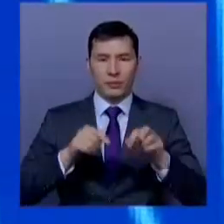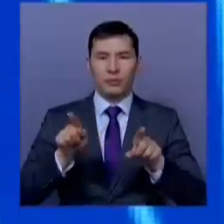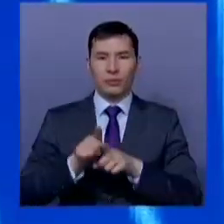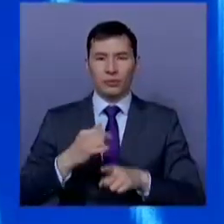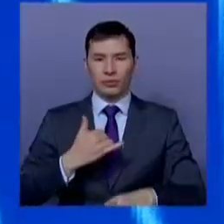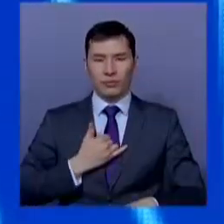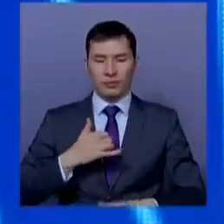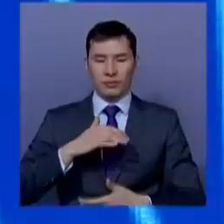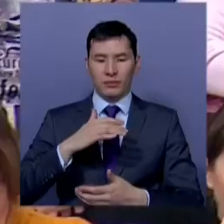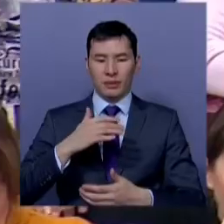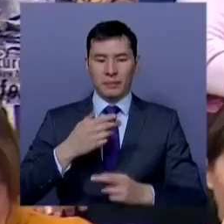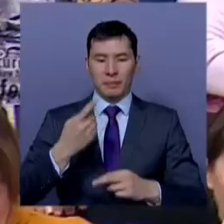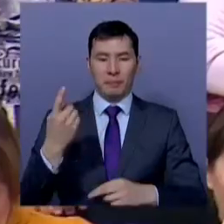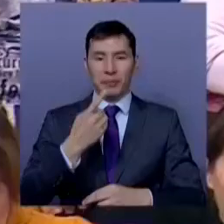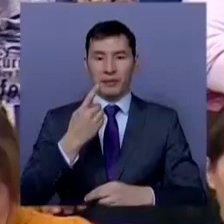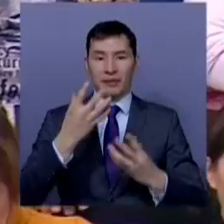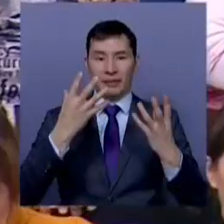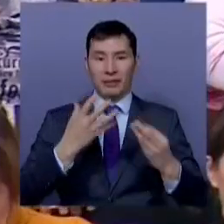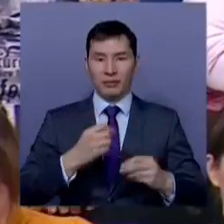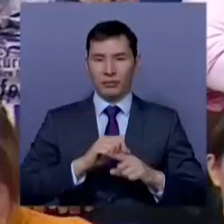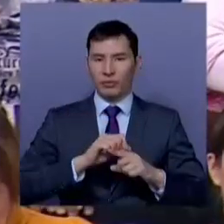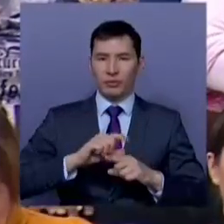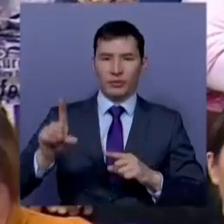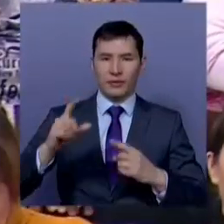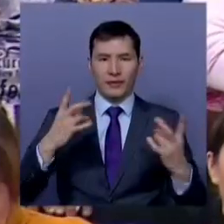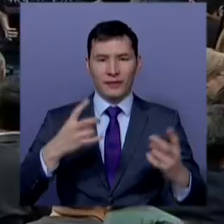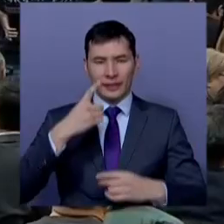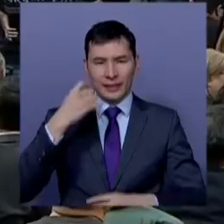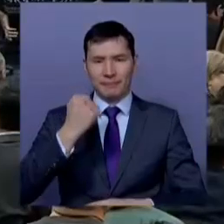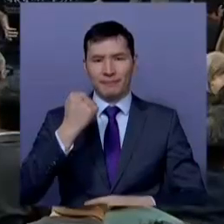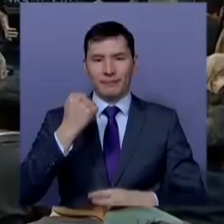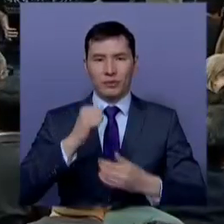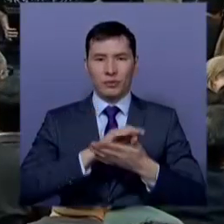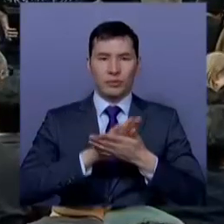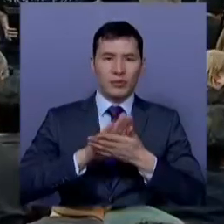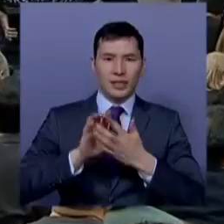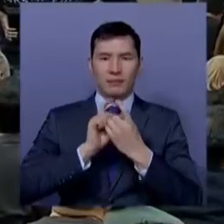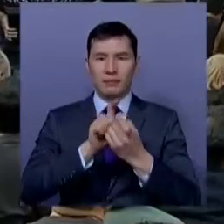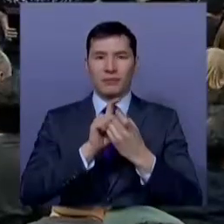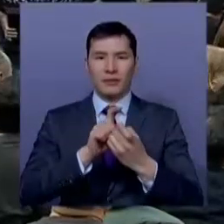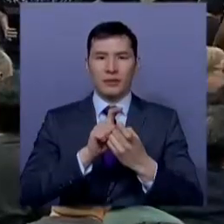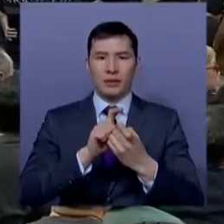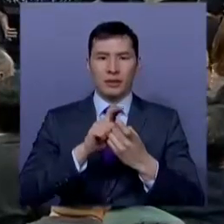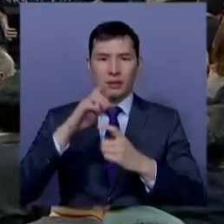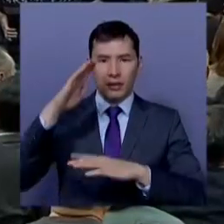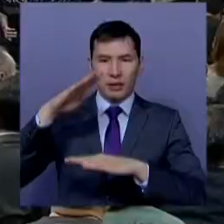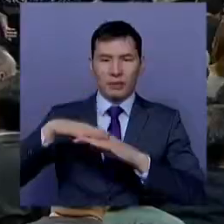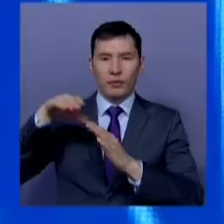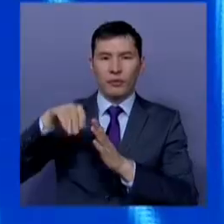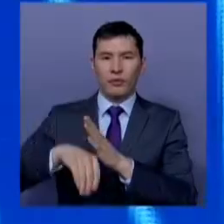Мы с первых дней включились в работу. Мы в Акимате